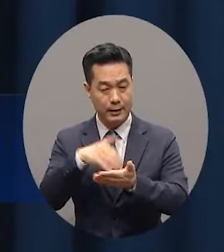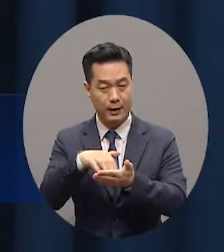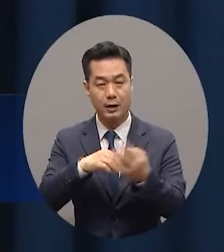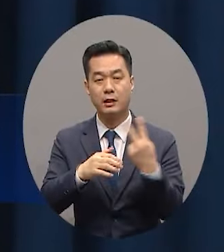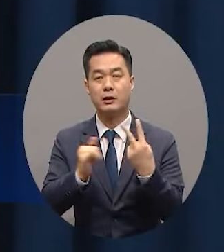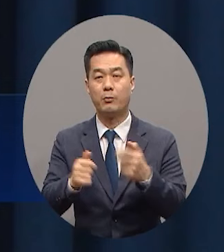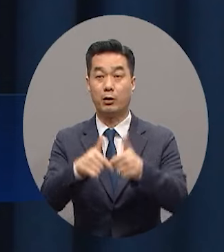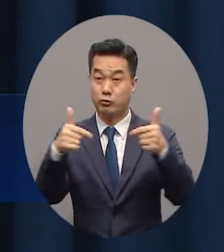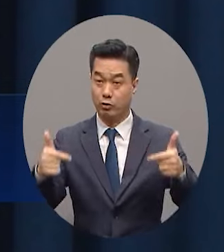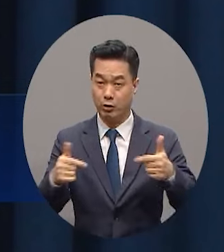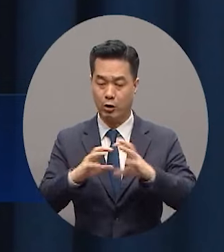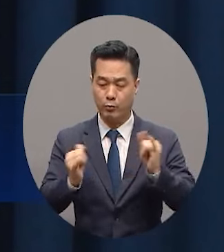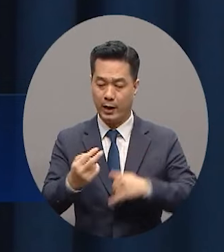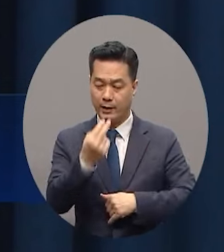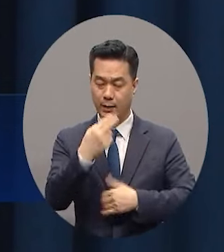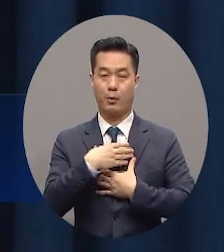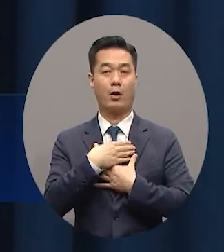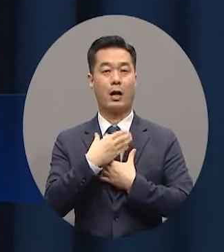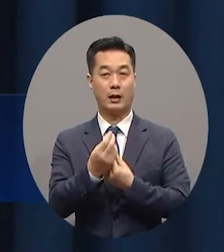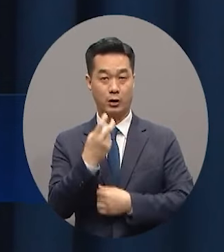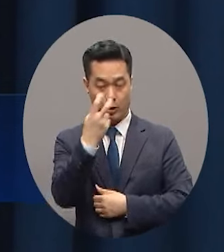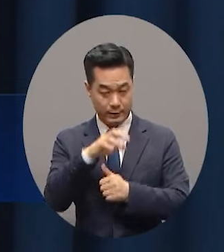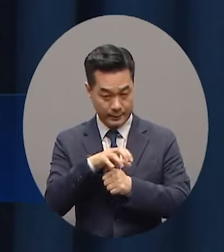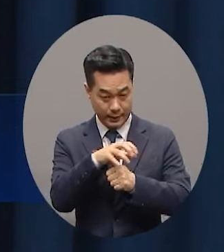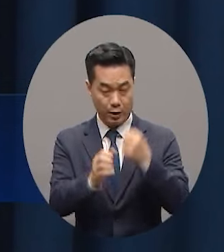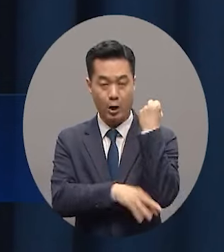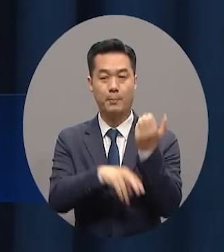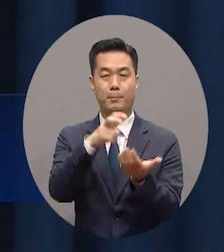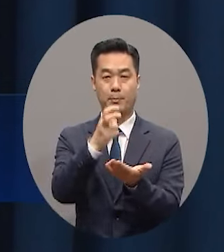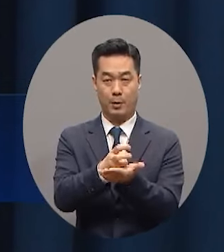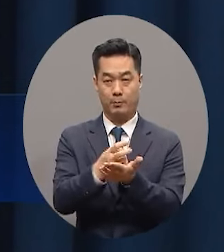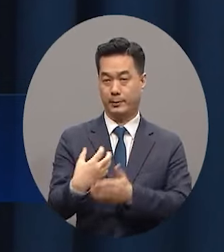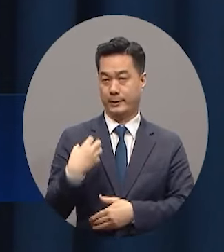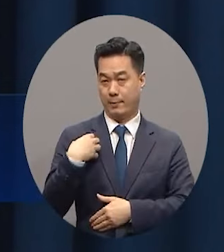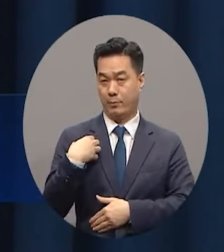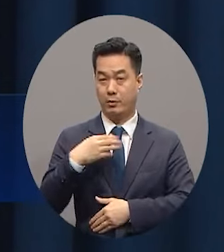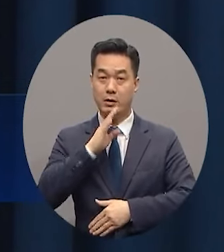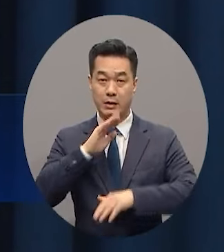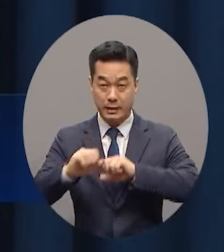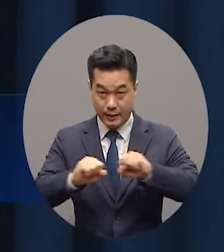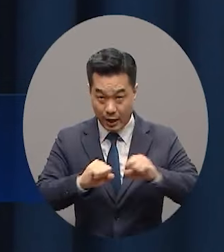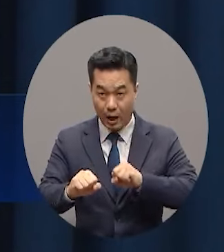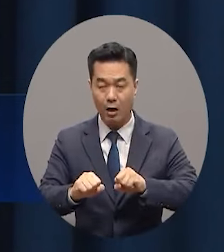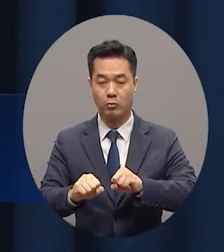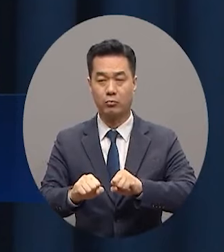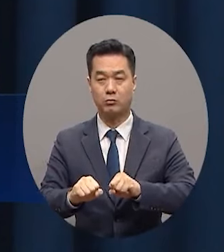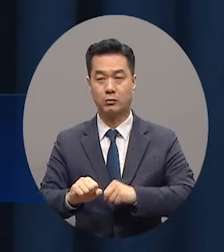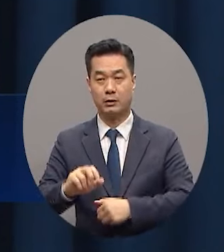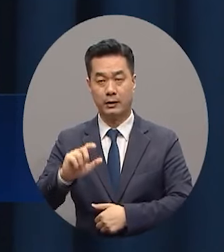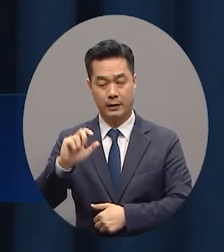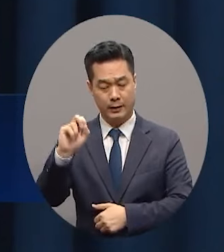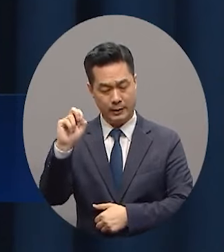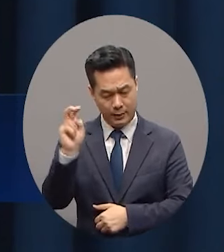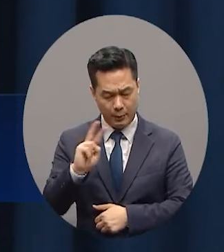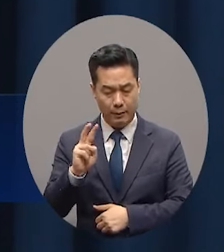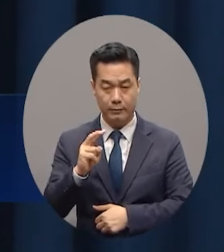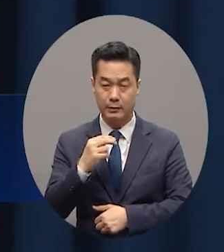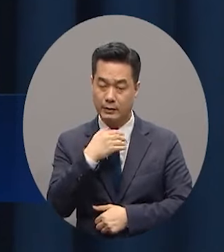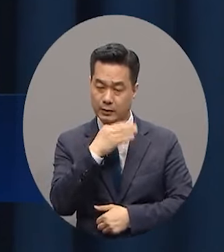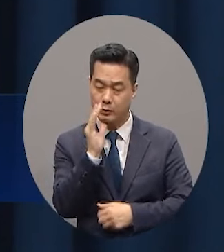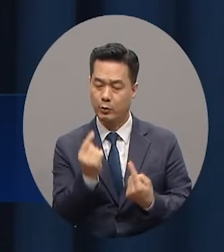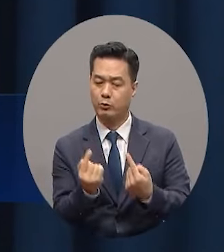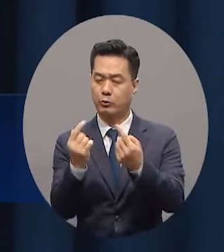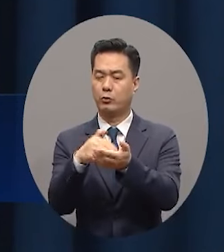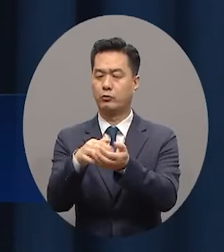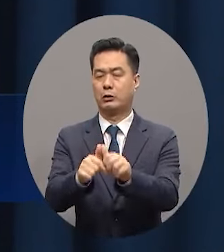의증 전을 지키는 헌법적 책을 이행하고 급격한 고령화에 대응하기